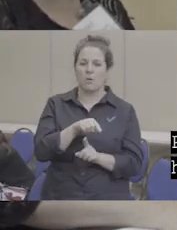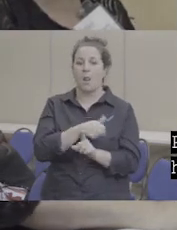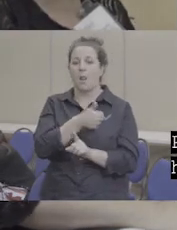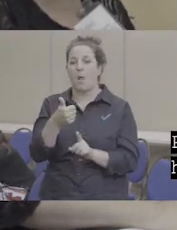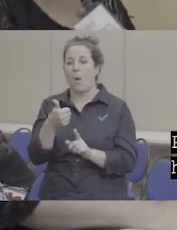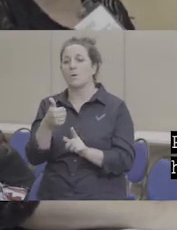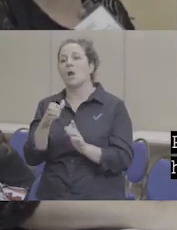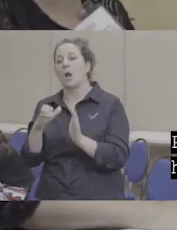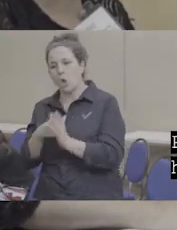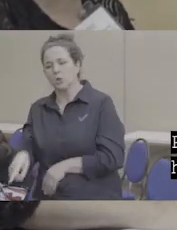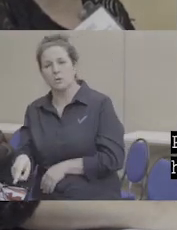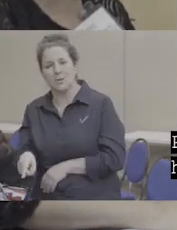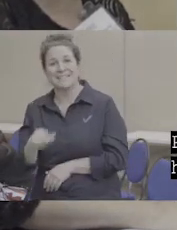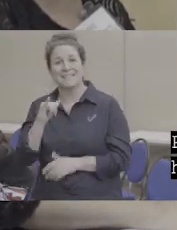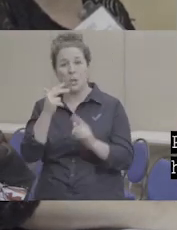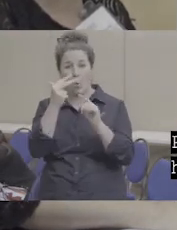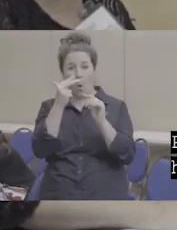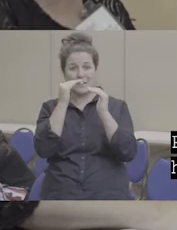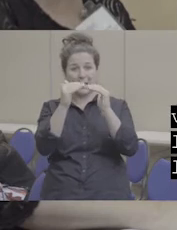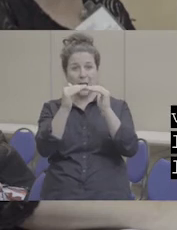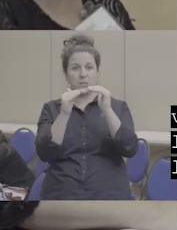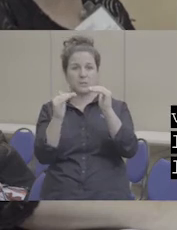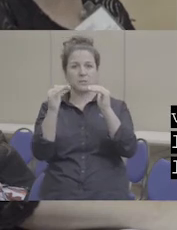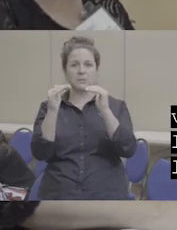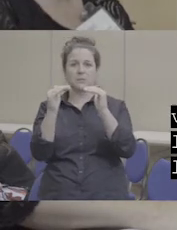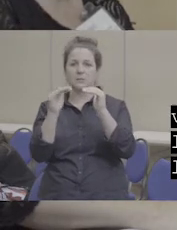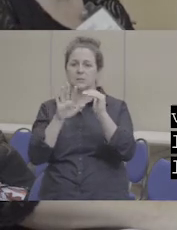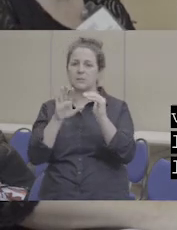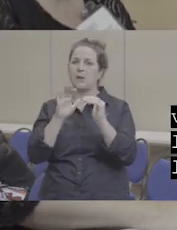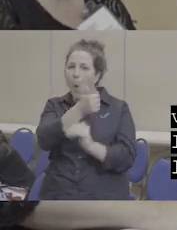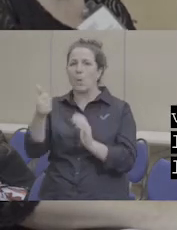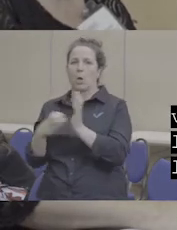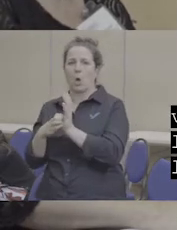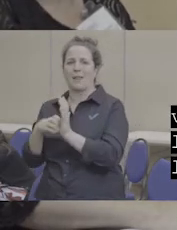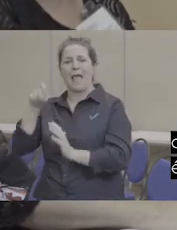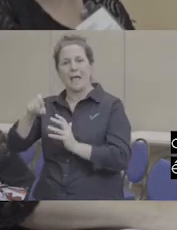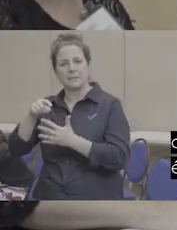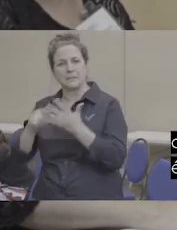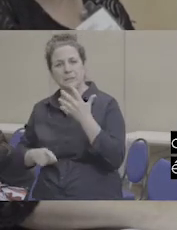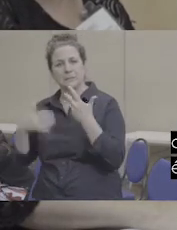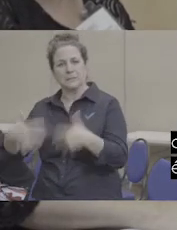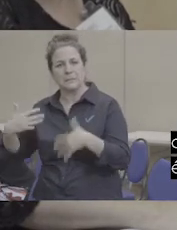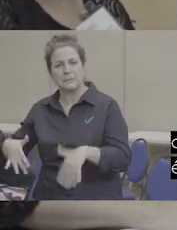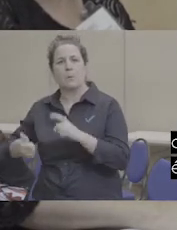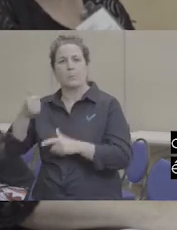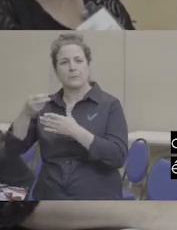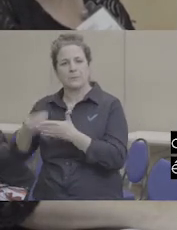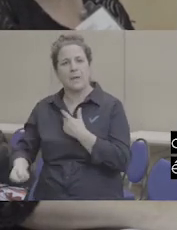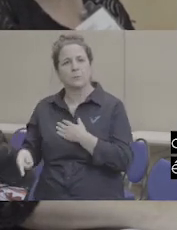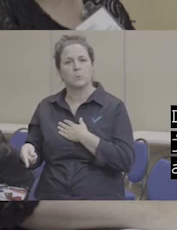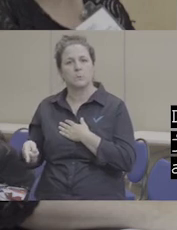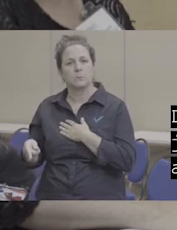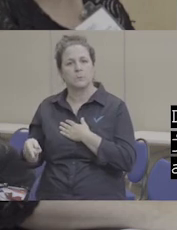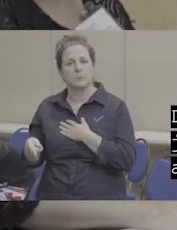vous montez plus haut que 3 étages, vous venez de sauter de l'autre côté de la clôture et les exigences de construction sont plus élevées, plus